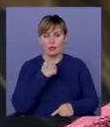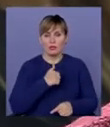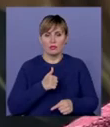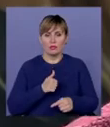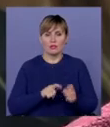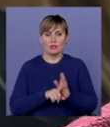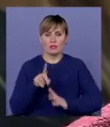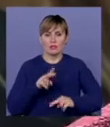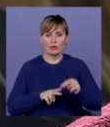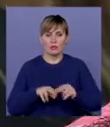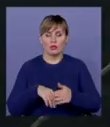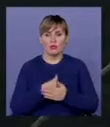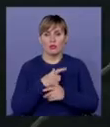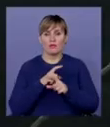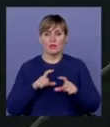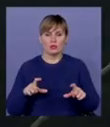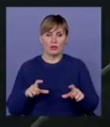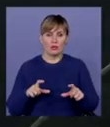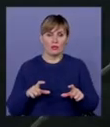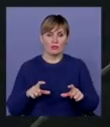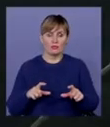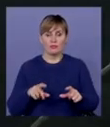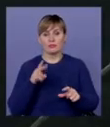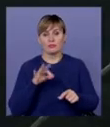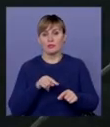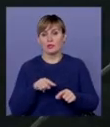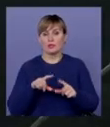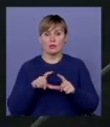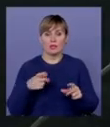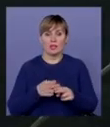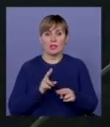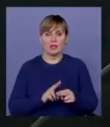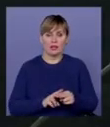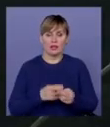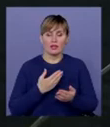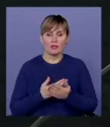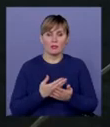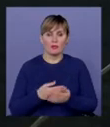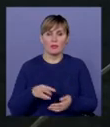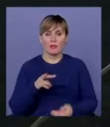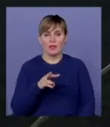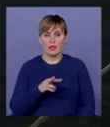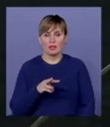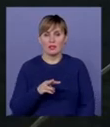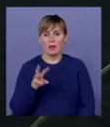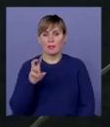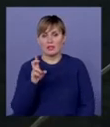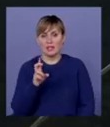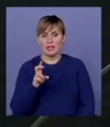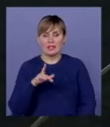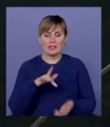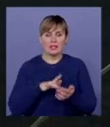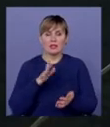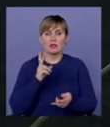начнем строить новые школы. По тем школам, которые, вот, допустим, Медеевской, Востандыкской, в центре